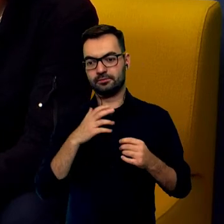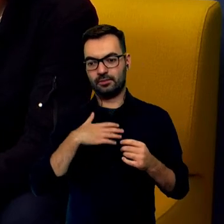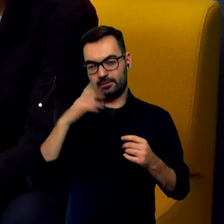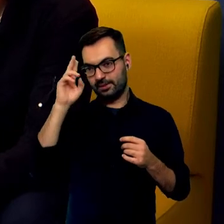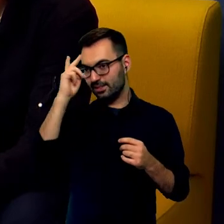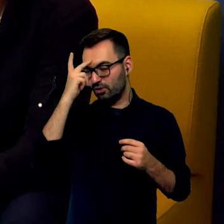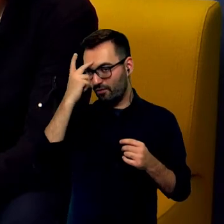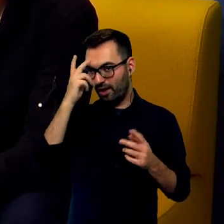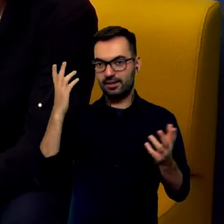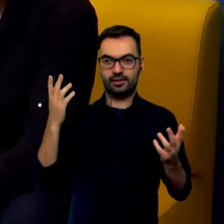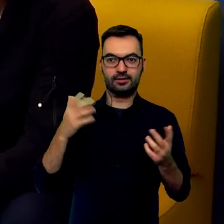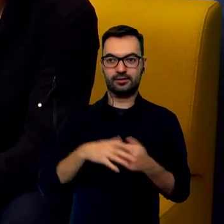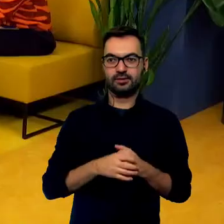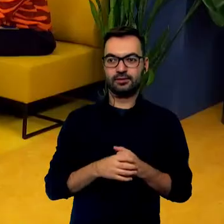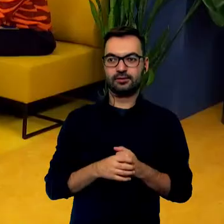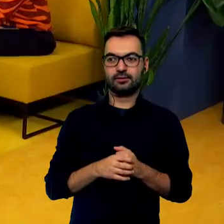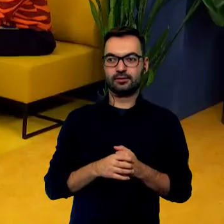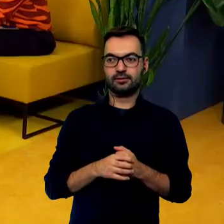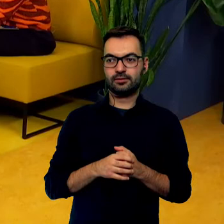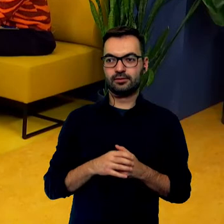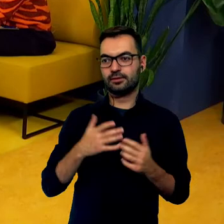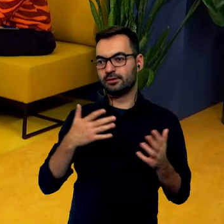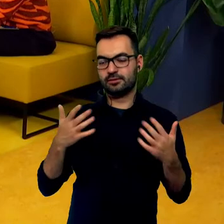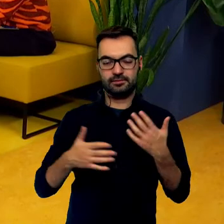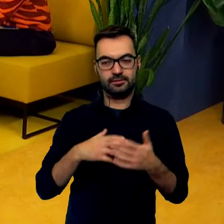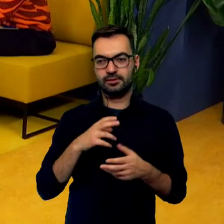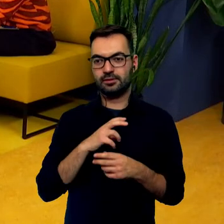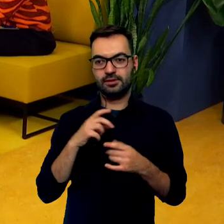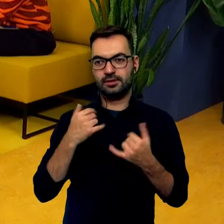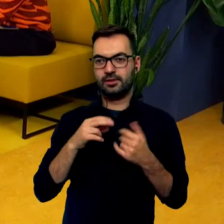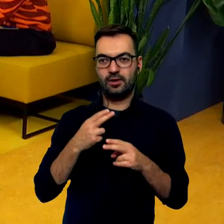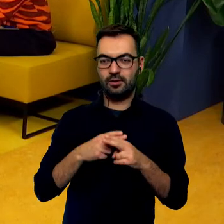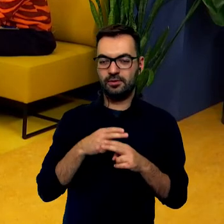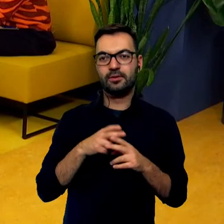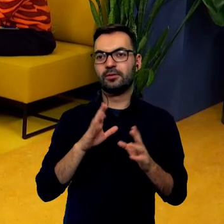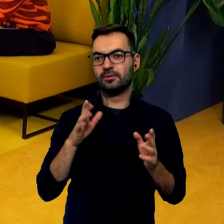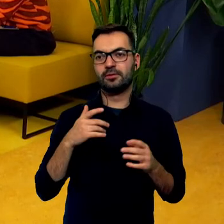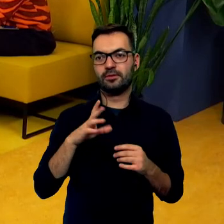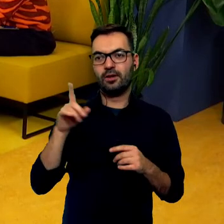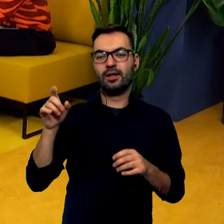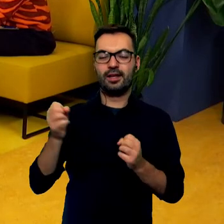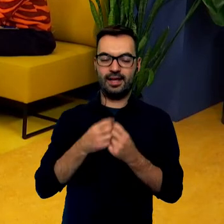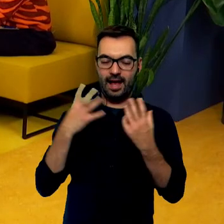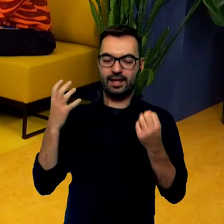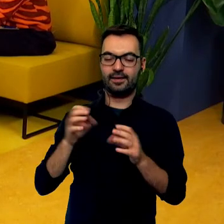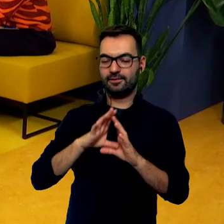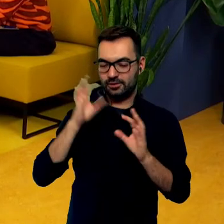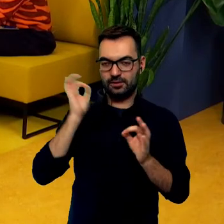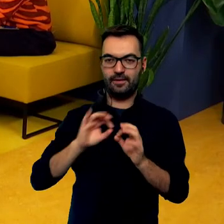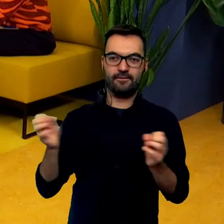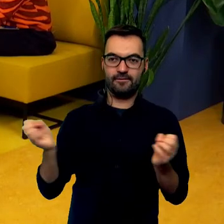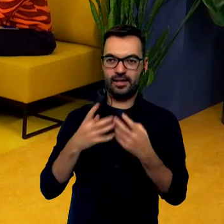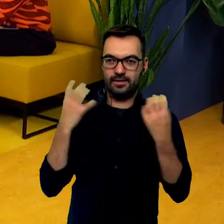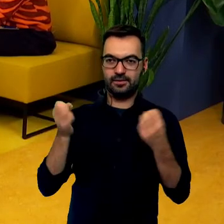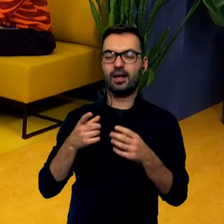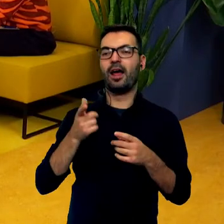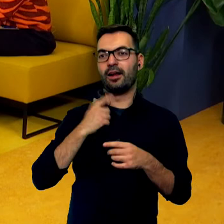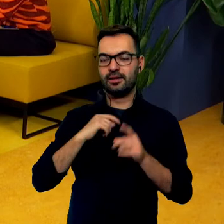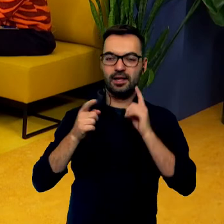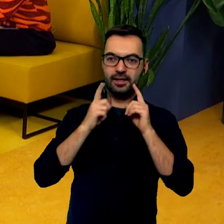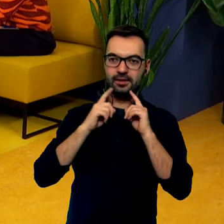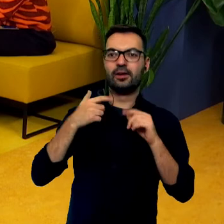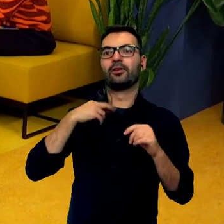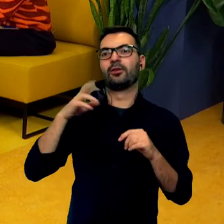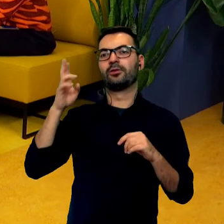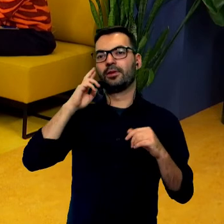mam schizofrenię i tak dalej, czy jakieś inne choroby, tylko mogła mi jasno naświetlić kryteria, mogliśmy o tym